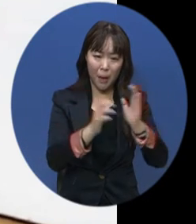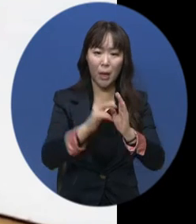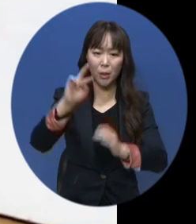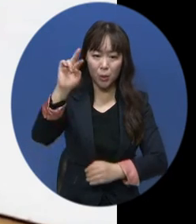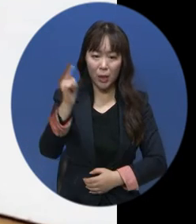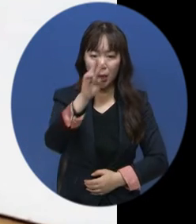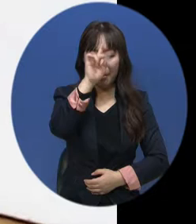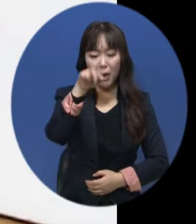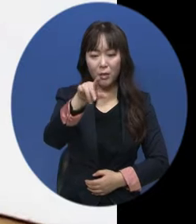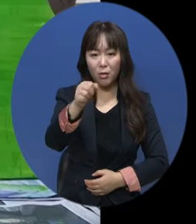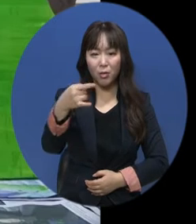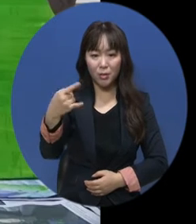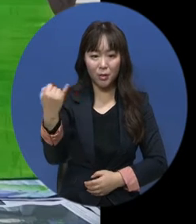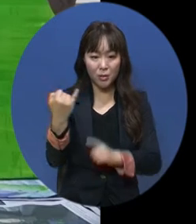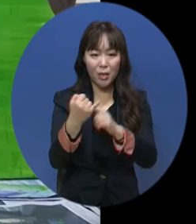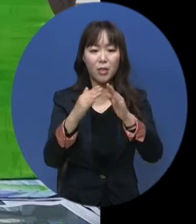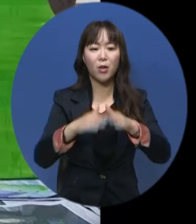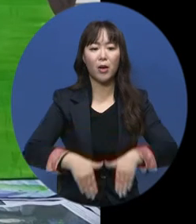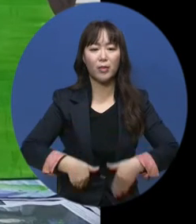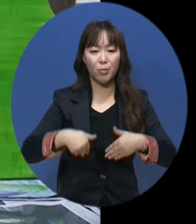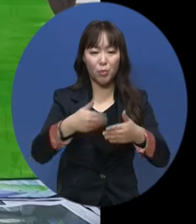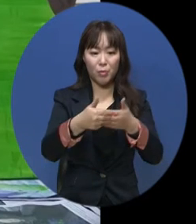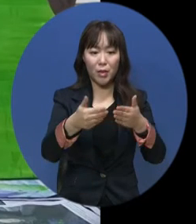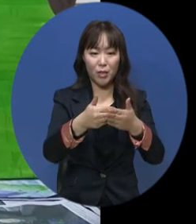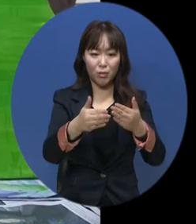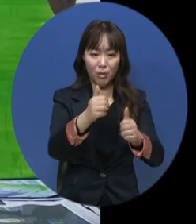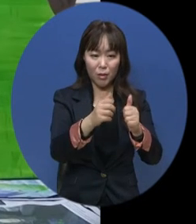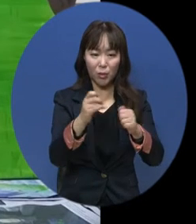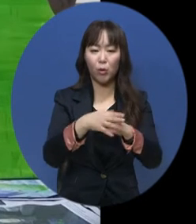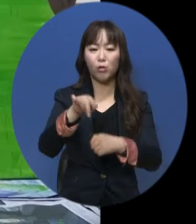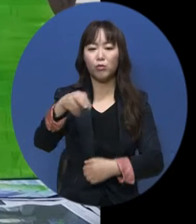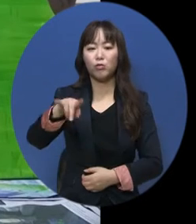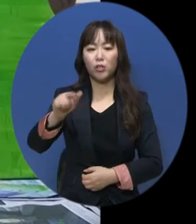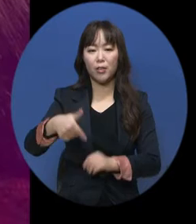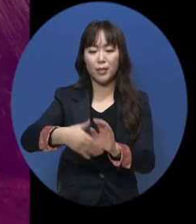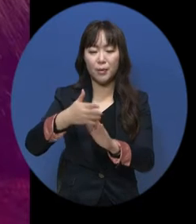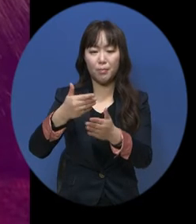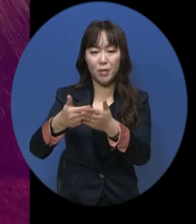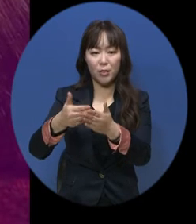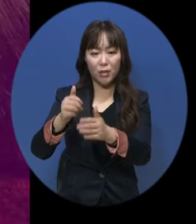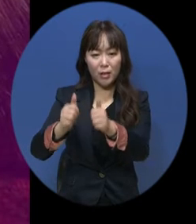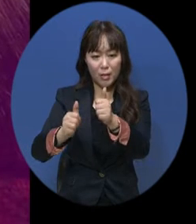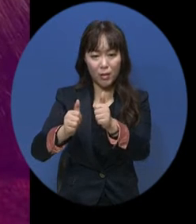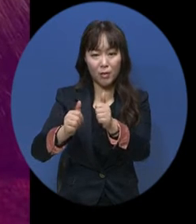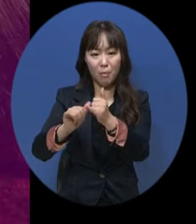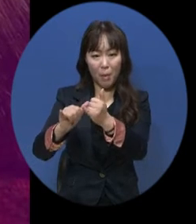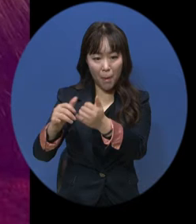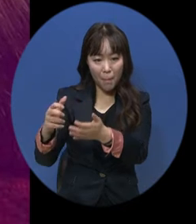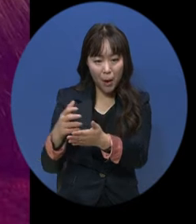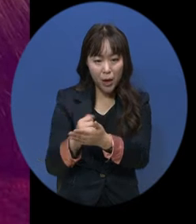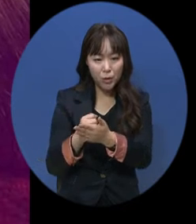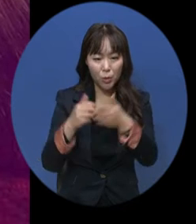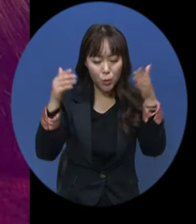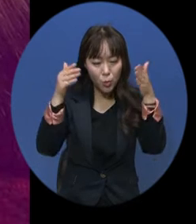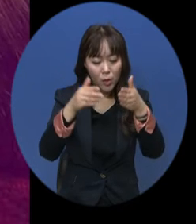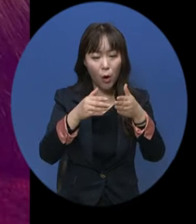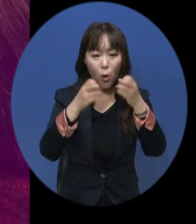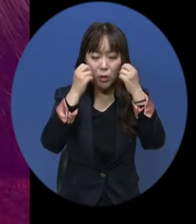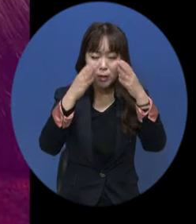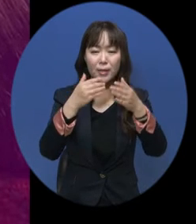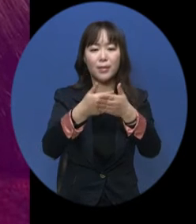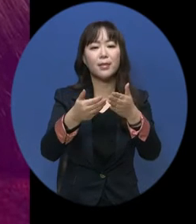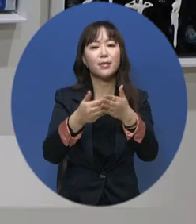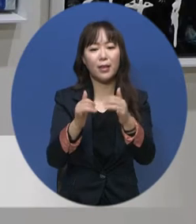박성희 작가는 전라남도 미술대전과 순천시 미술대전 입상을 통해 주목받는 신인